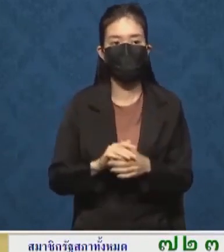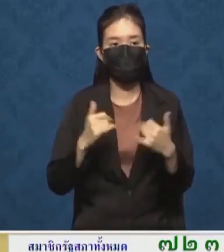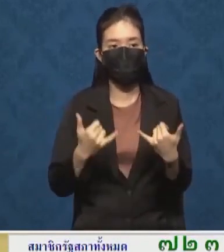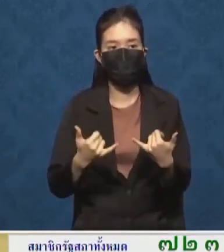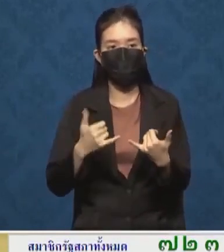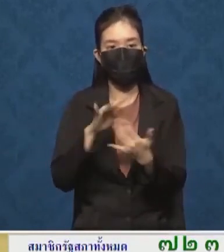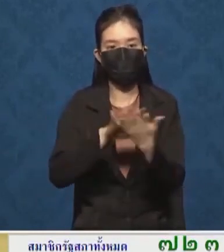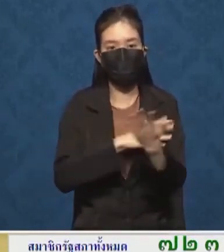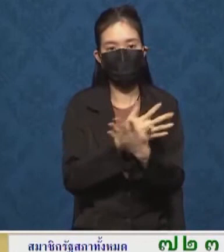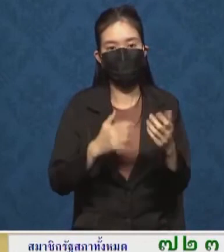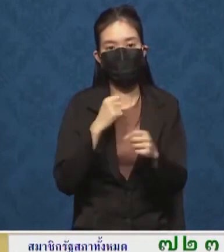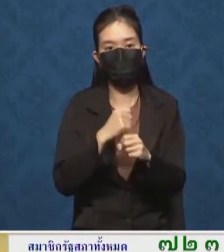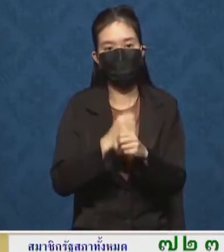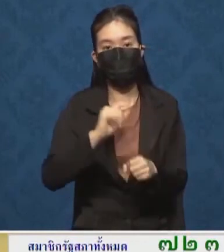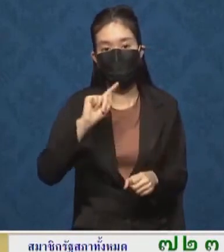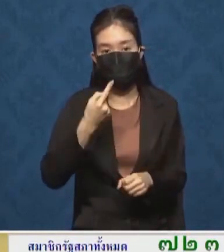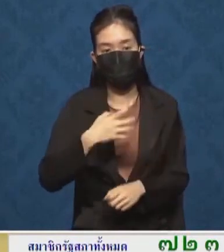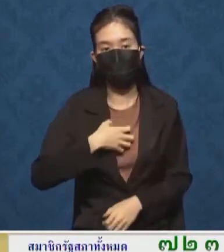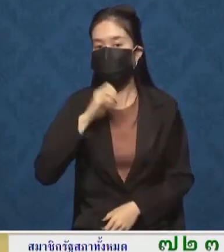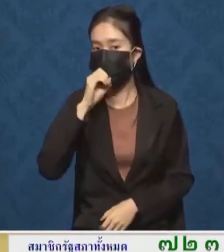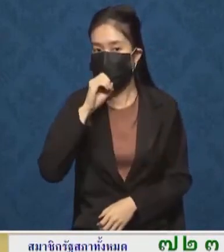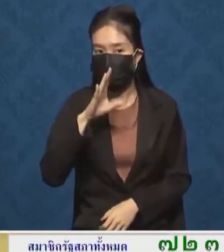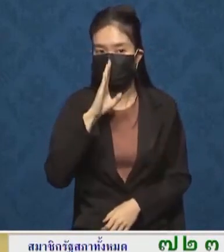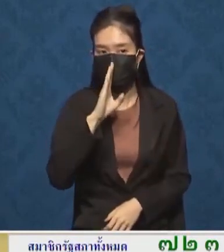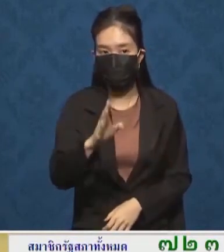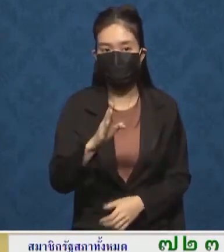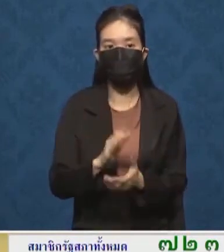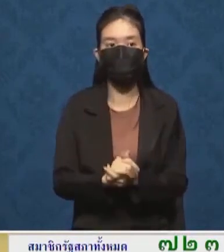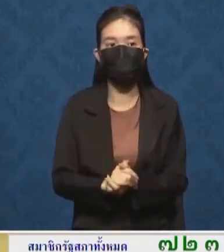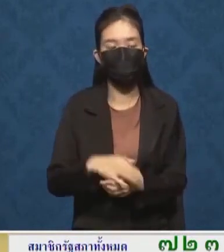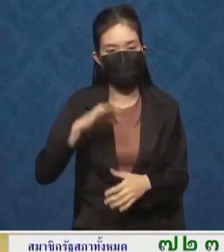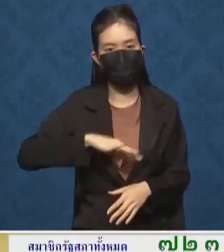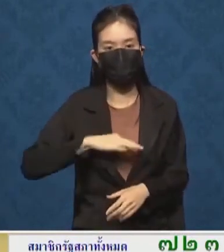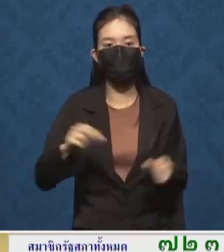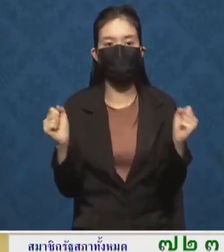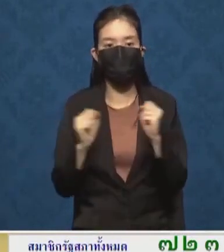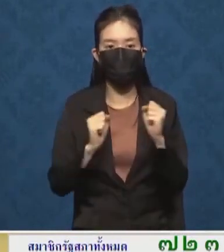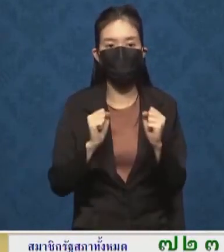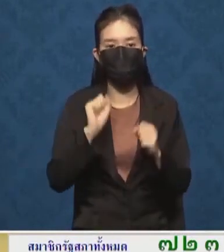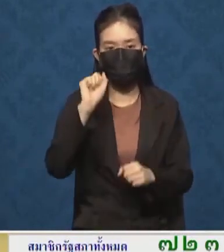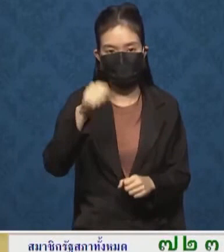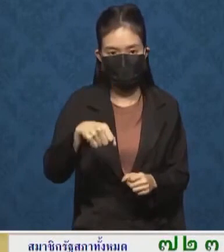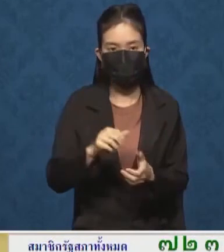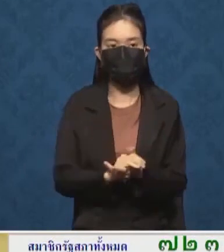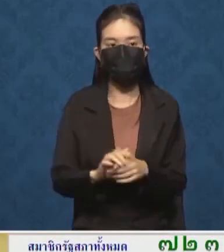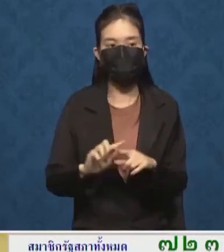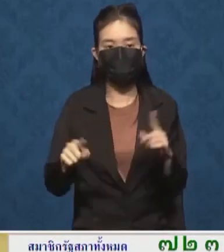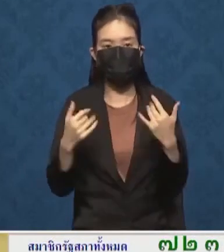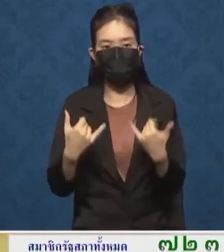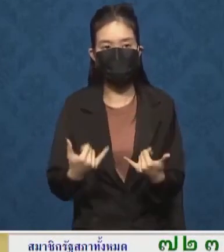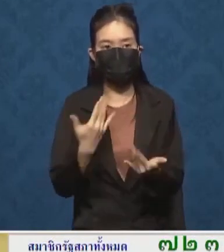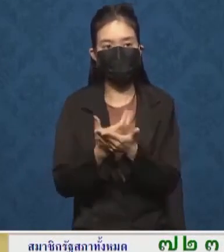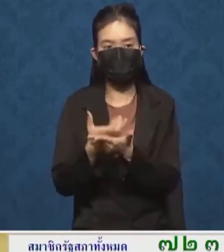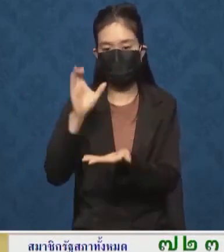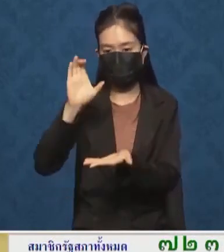ยุทธศาสตร์ชาติกลัวการปฏิรูปผมก็ขอเรียนตรงๆว่ามันเป็นความหวาดกลัวจริงๆครับเพราะผมหวาดกลัวเหลือเกินว่าเรากำลังจะเอางบประมาณภา